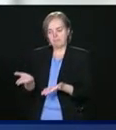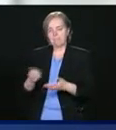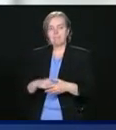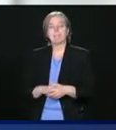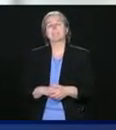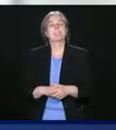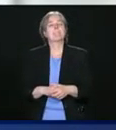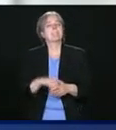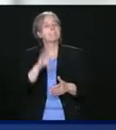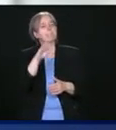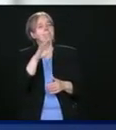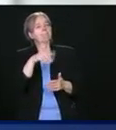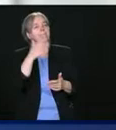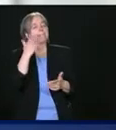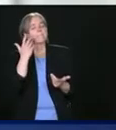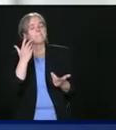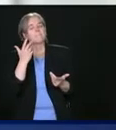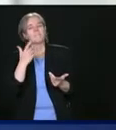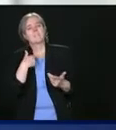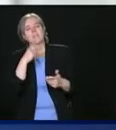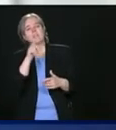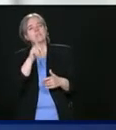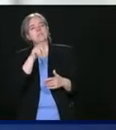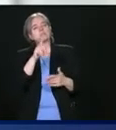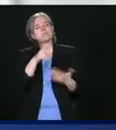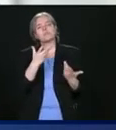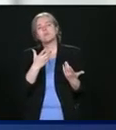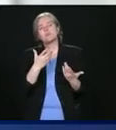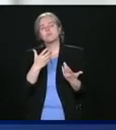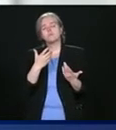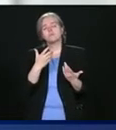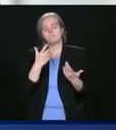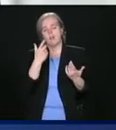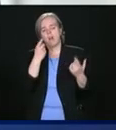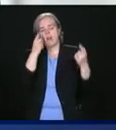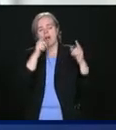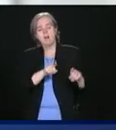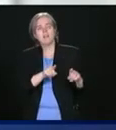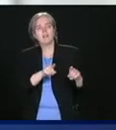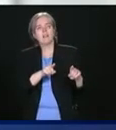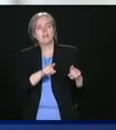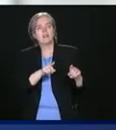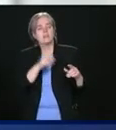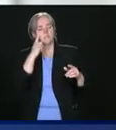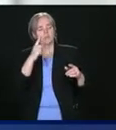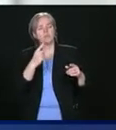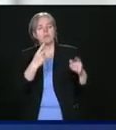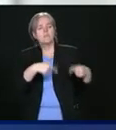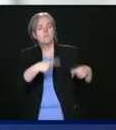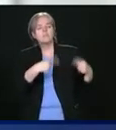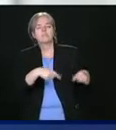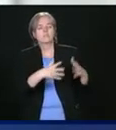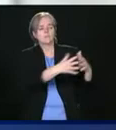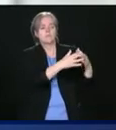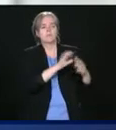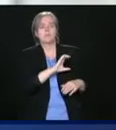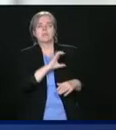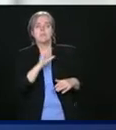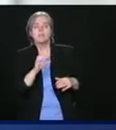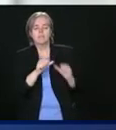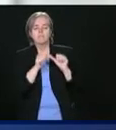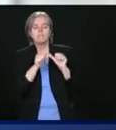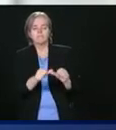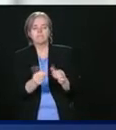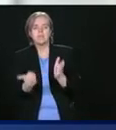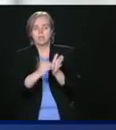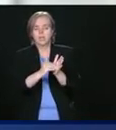Oui, bonjour. Une petite question pour vous au sujet de cette entente qui est reconduite sur la fermeture de la frontière avec les Américains. On a quand